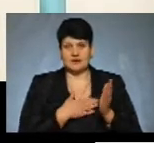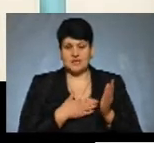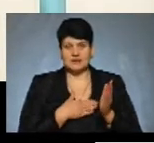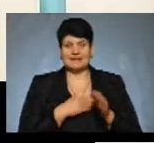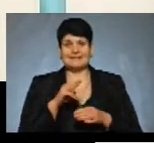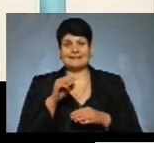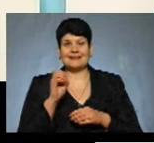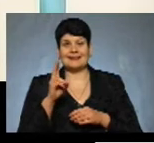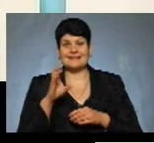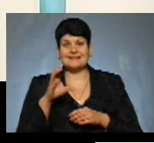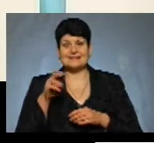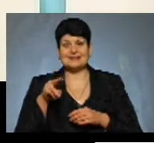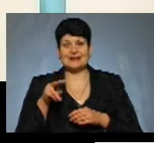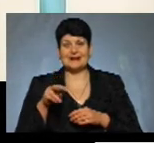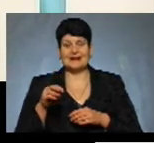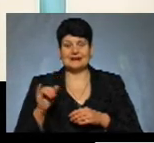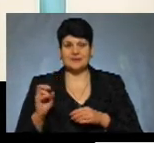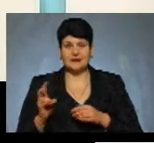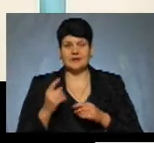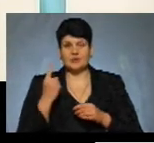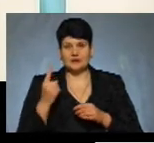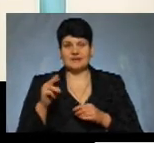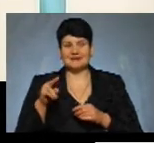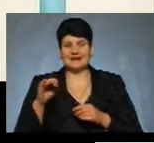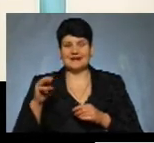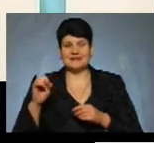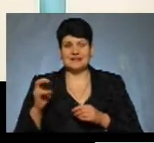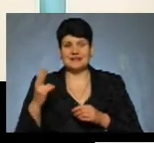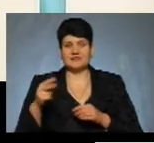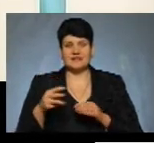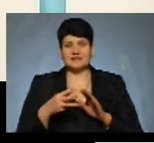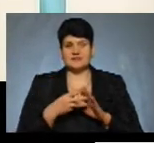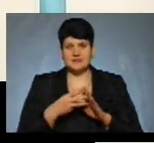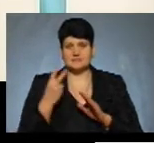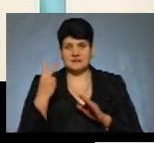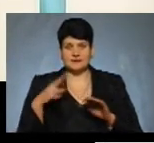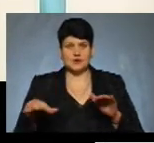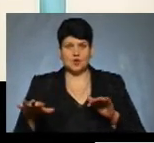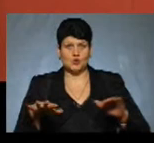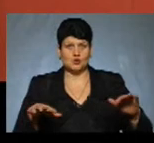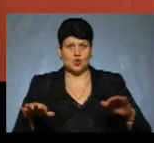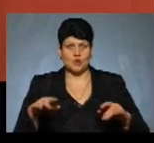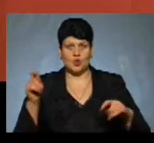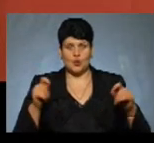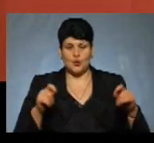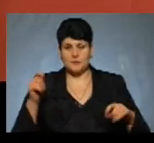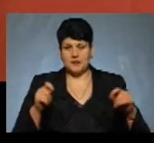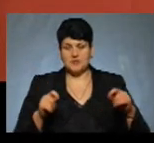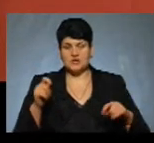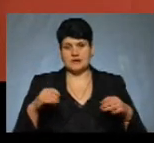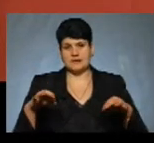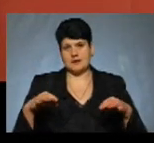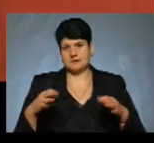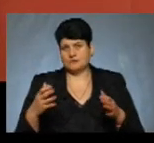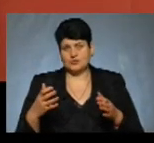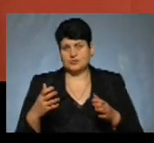текстильній 38, і один трошки нижче на текстильній 28. Є дві зони митного контролю, куди прибувають транспортні засоби